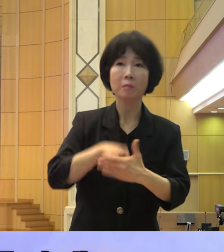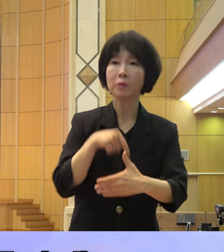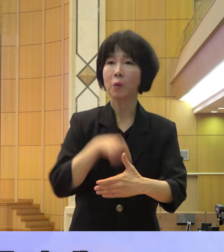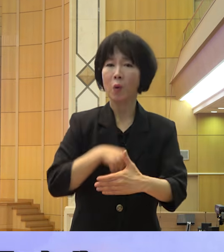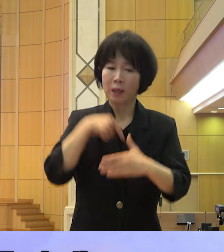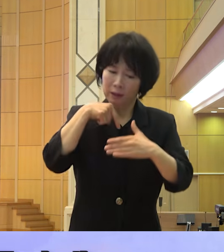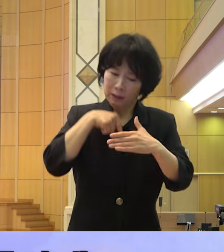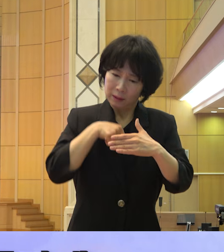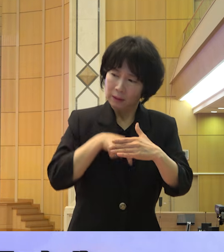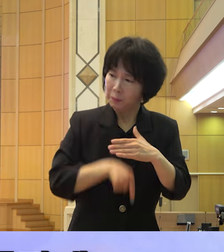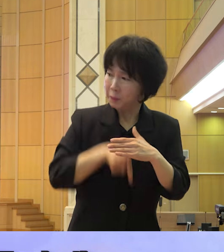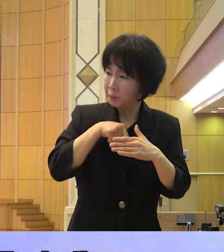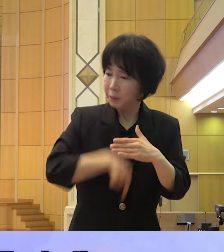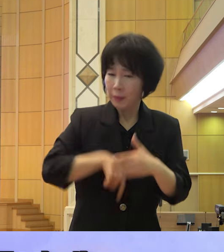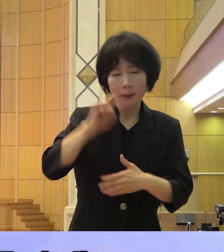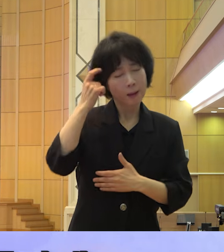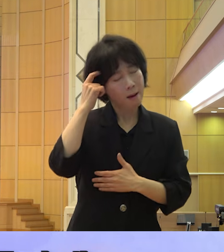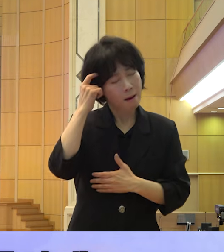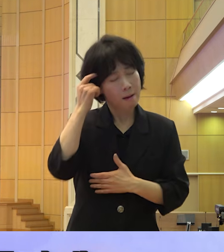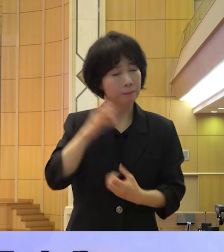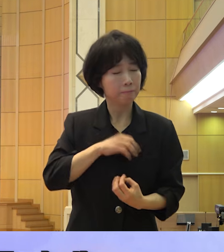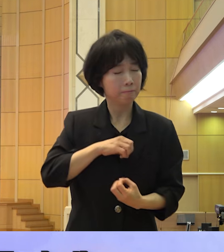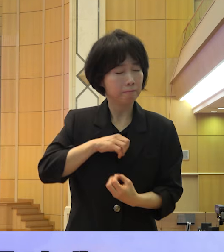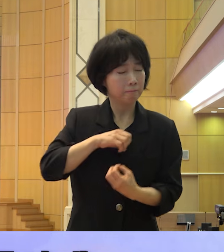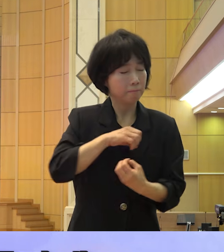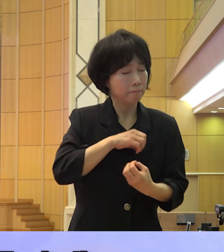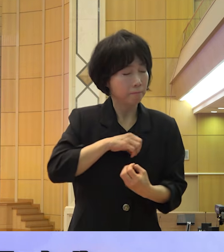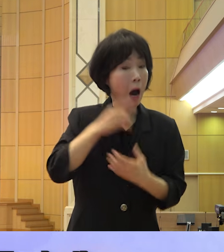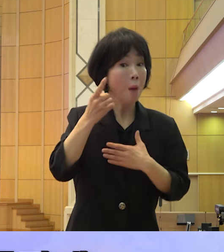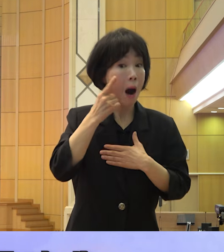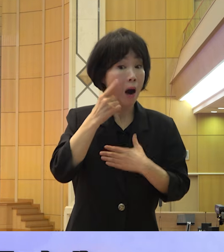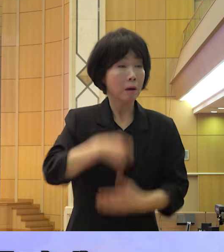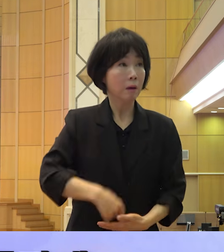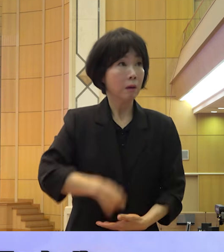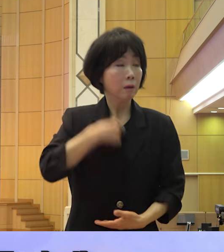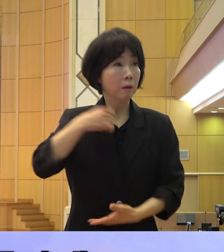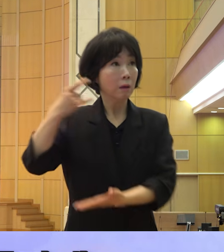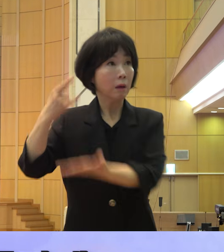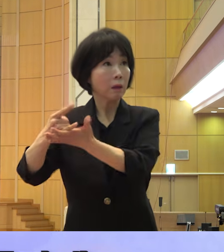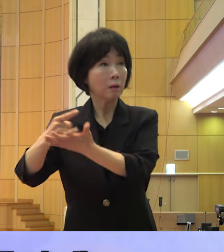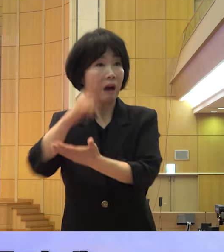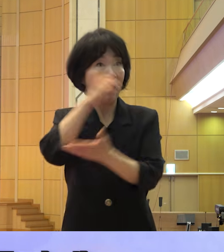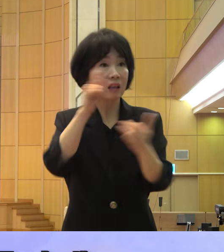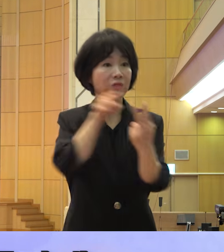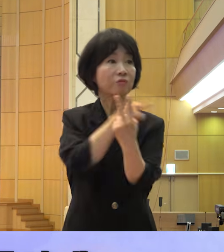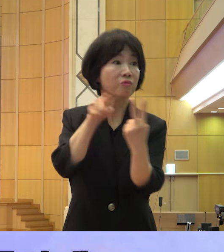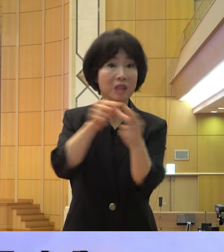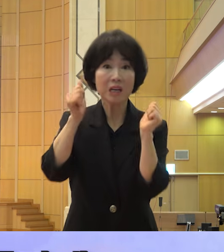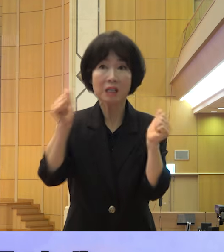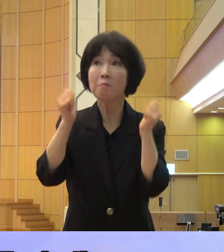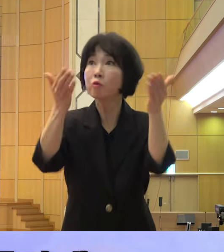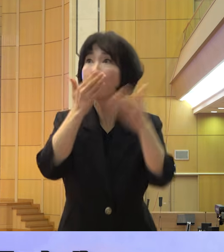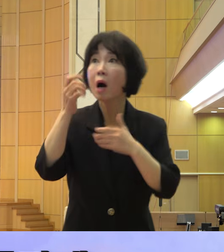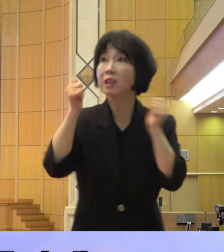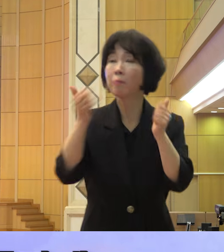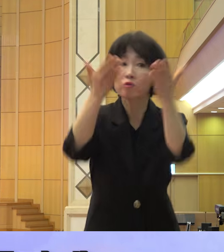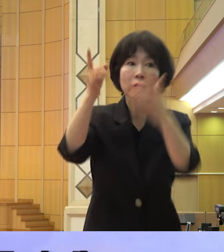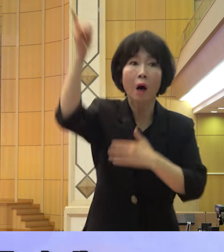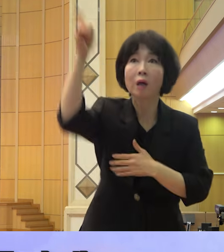마음속 깊이 생각했는데 의인과 악인을 하나님이 심판하시리니.